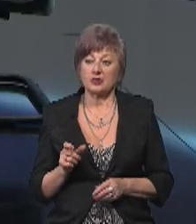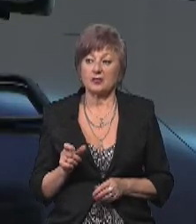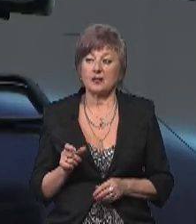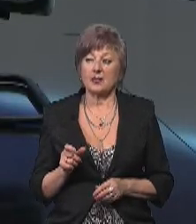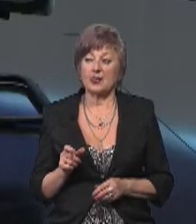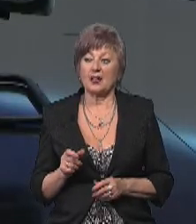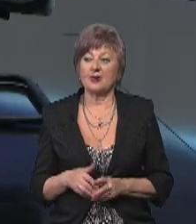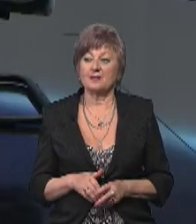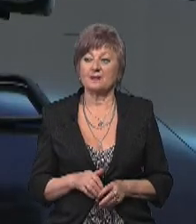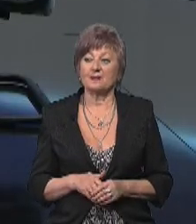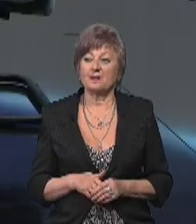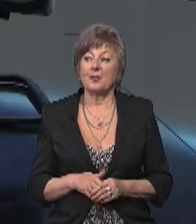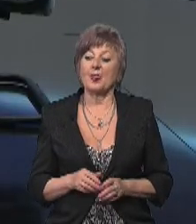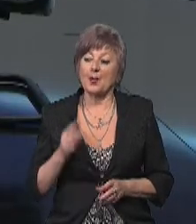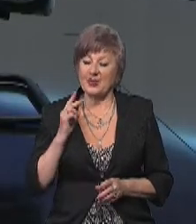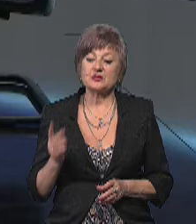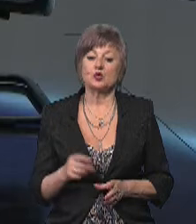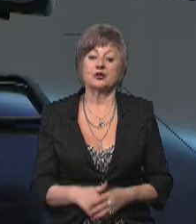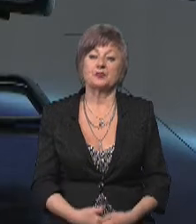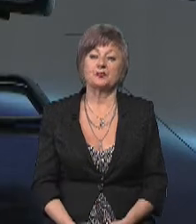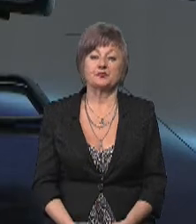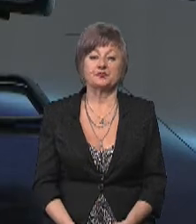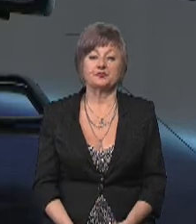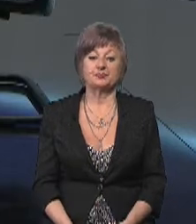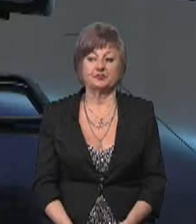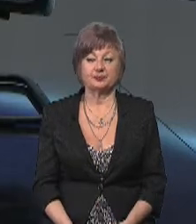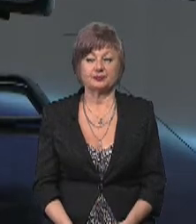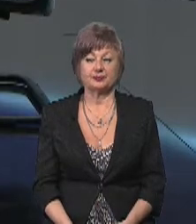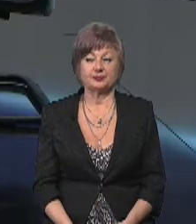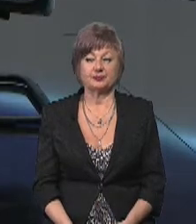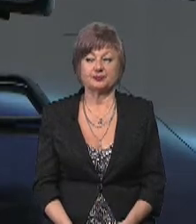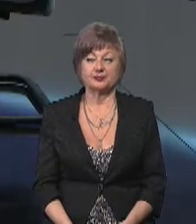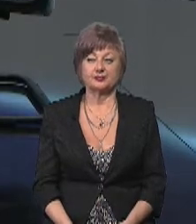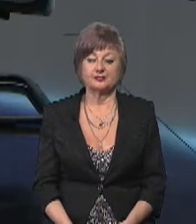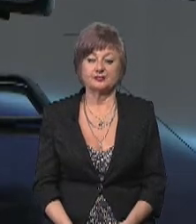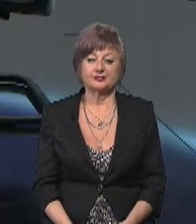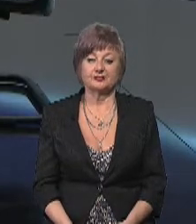дуже… Давайте подивимося цей сюжет.